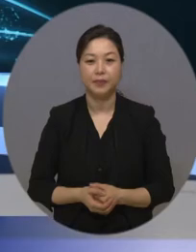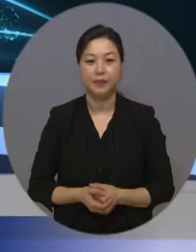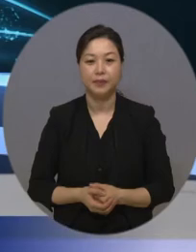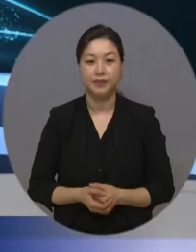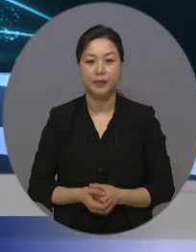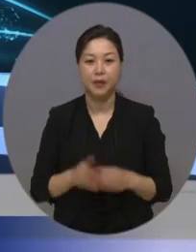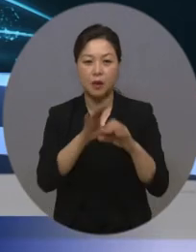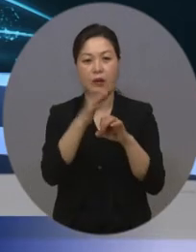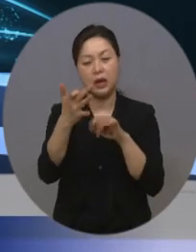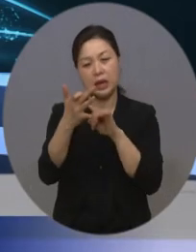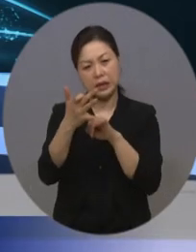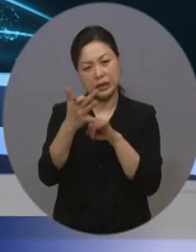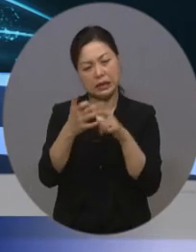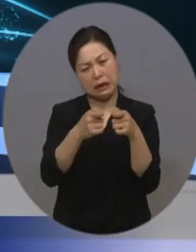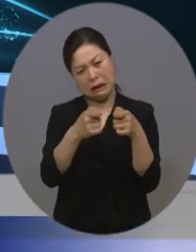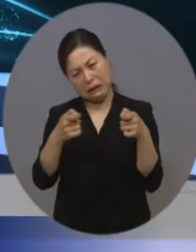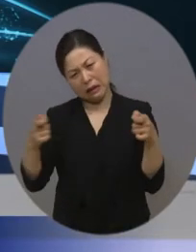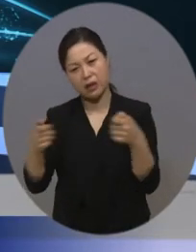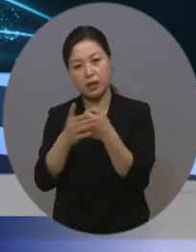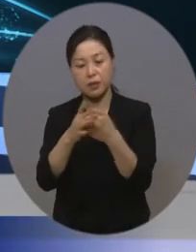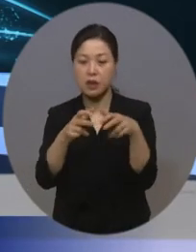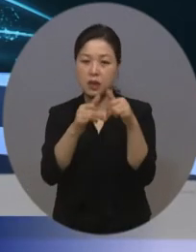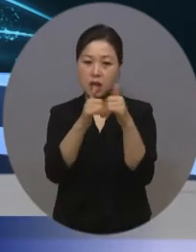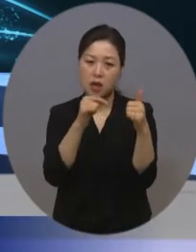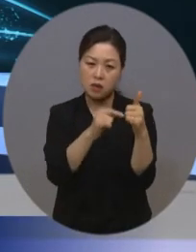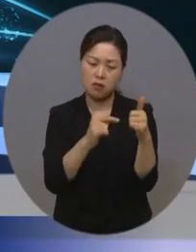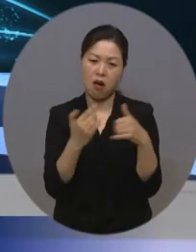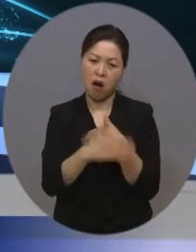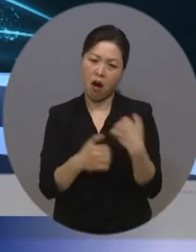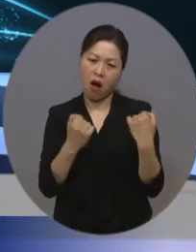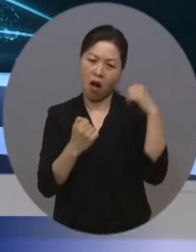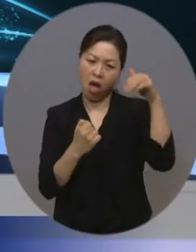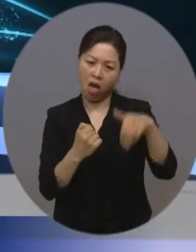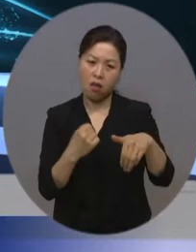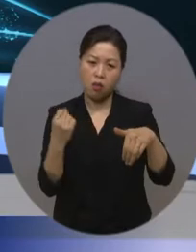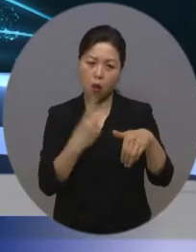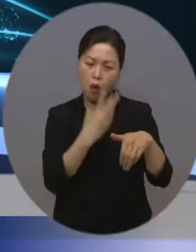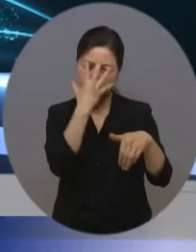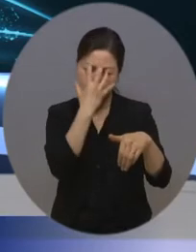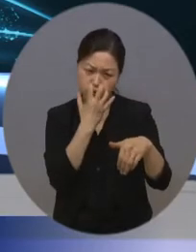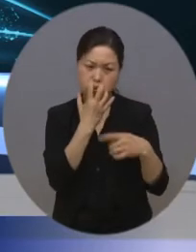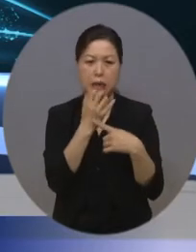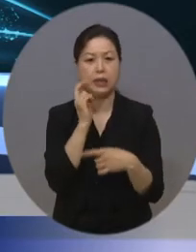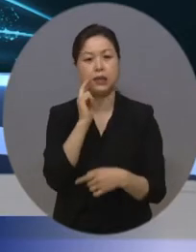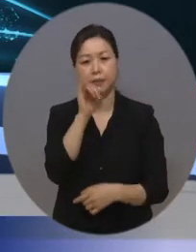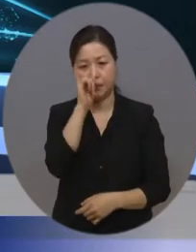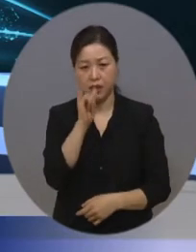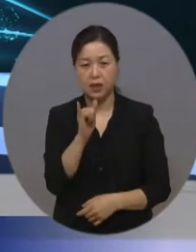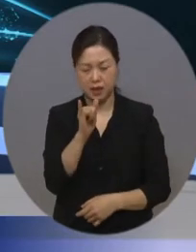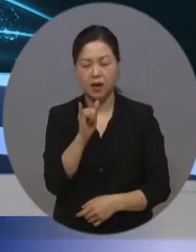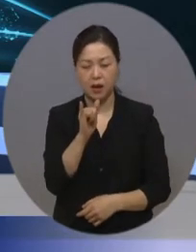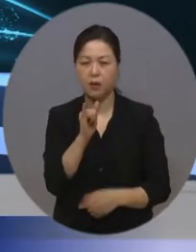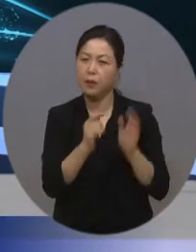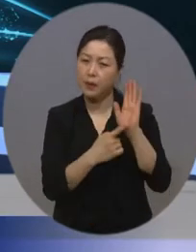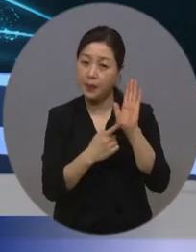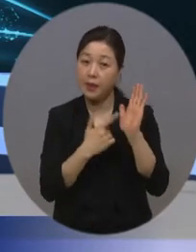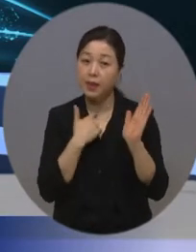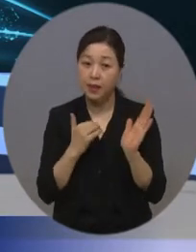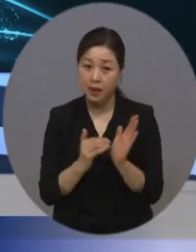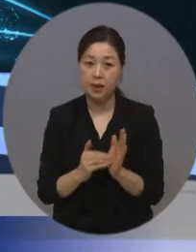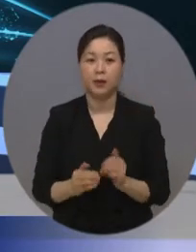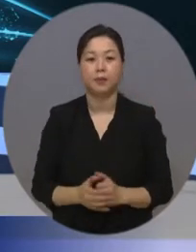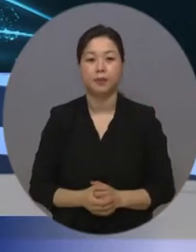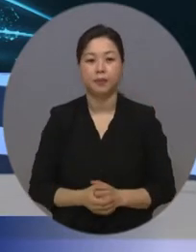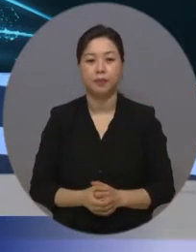코로나 일고 장기화로 인해 장애인들은 건강이 나빠지고 5 유감 또한 많이 느끼고 있다는 소식 전해드렸는데요